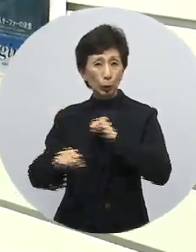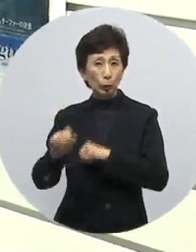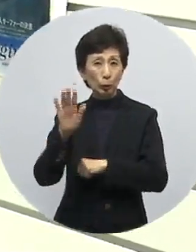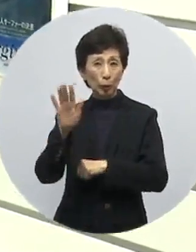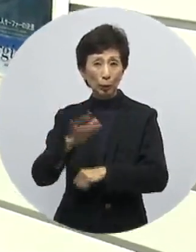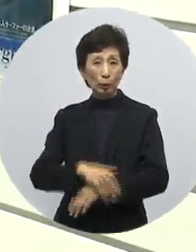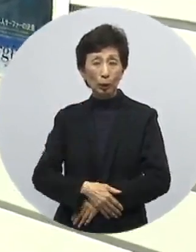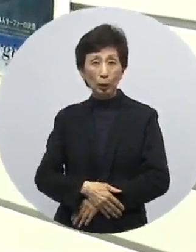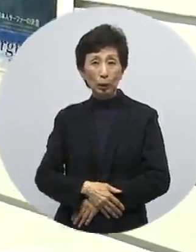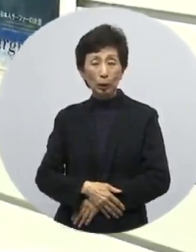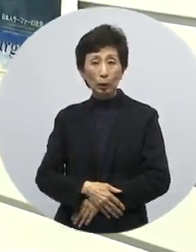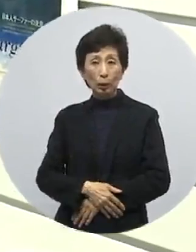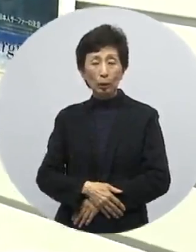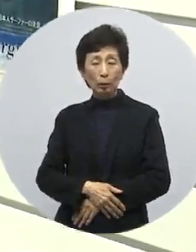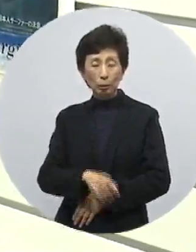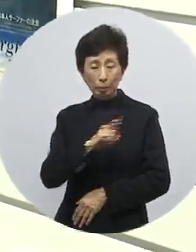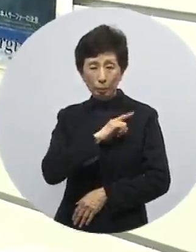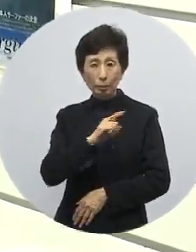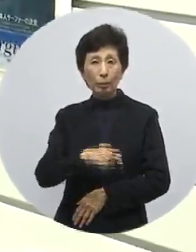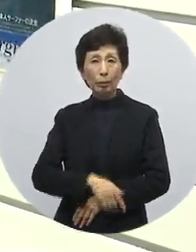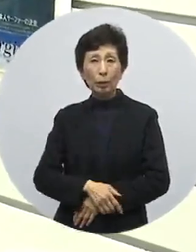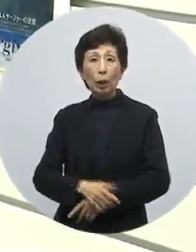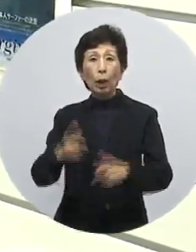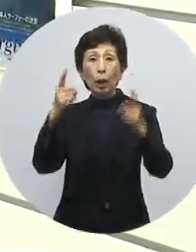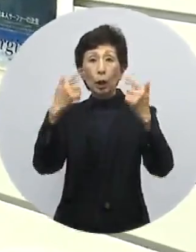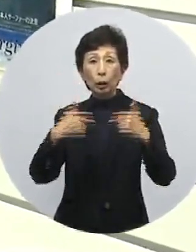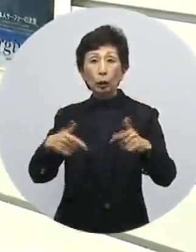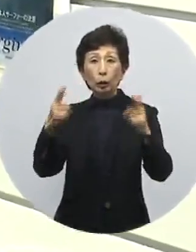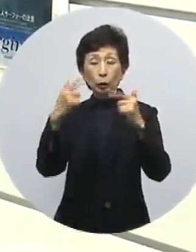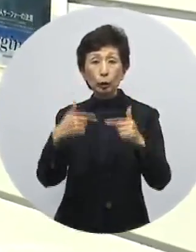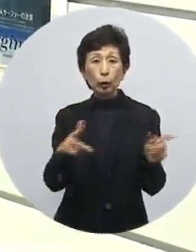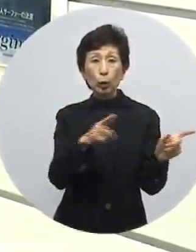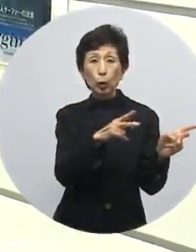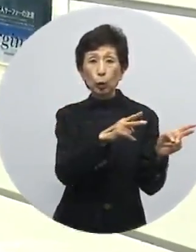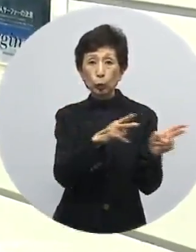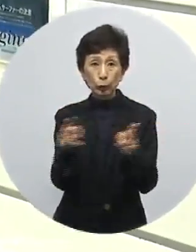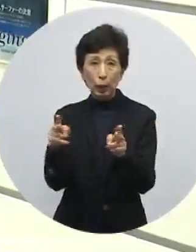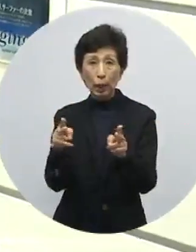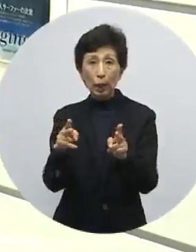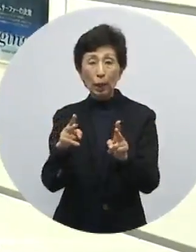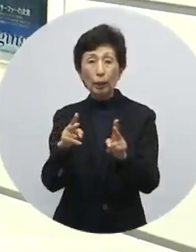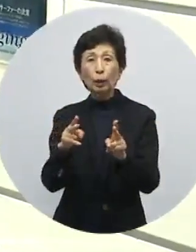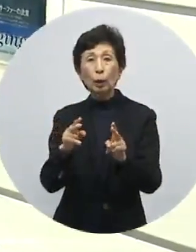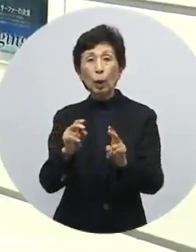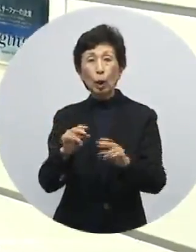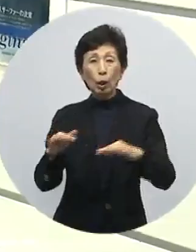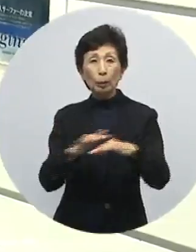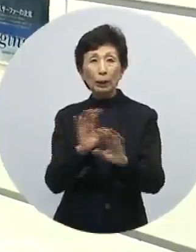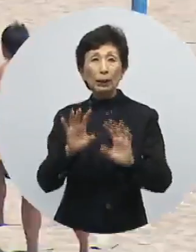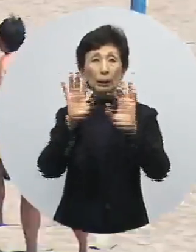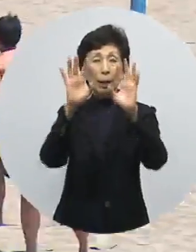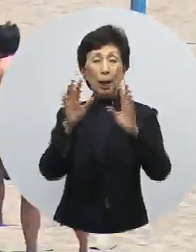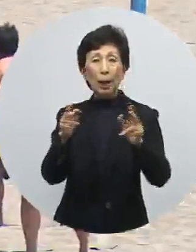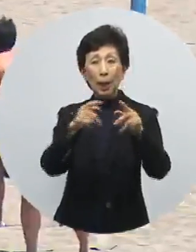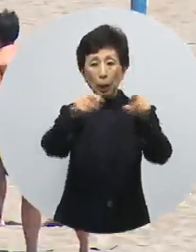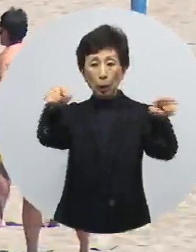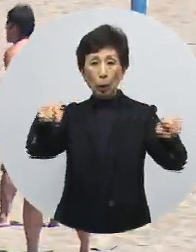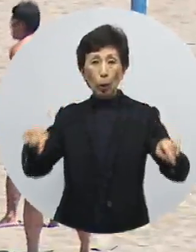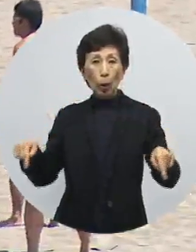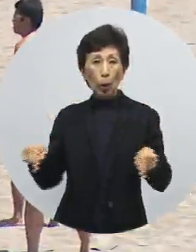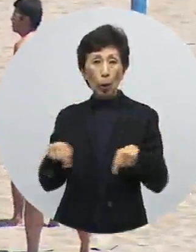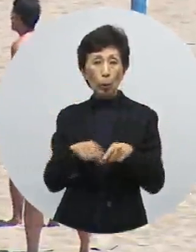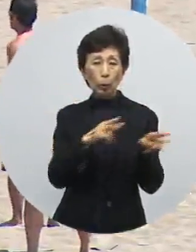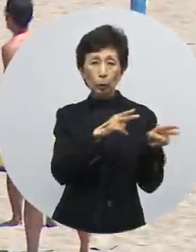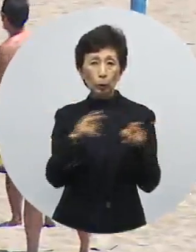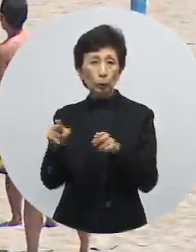ね、いち早く常設のですねビーチバレーコートを作りました、 はい、 でそこにです